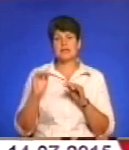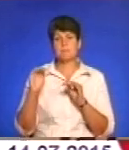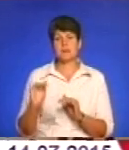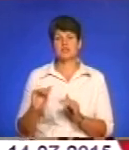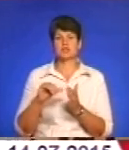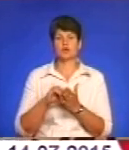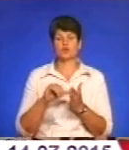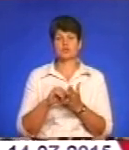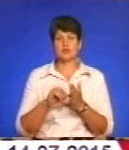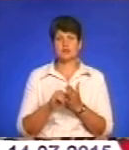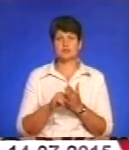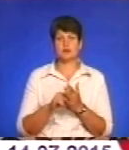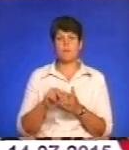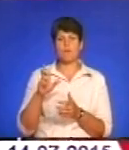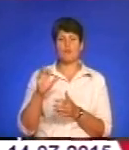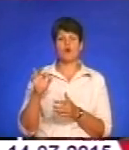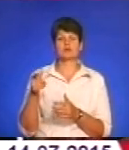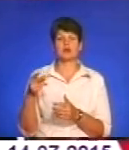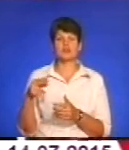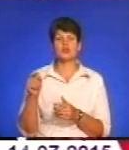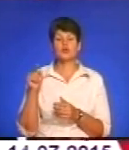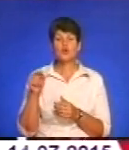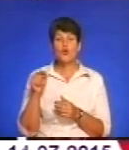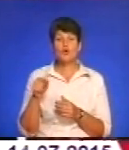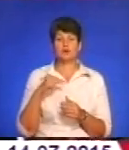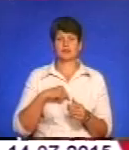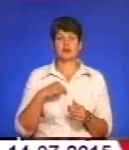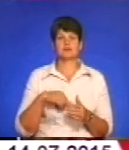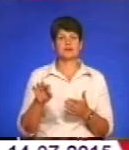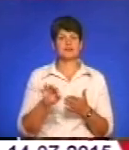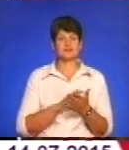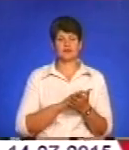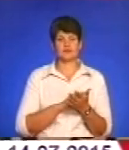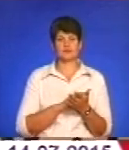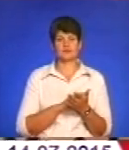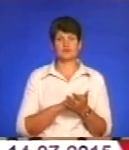учасник творчого зібрання – Богданчик. Його патріотичний настрій одразу підкорив